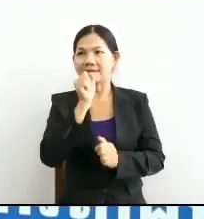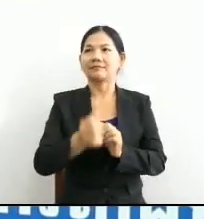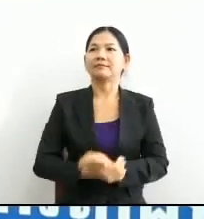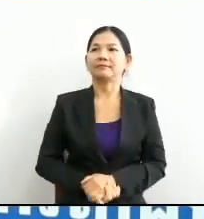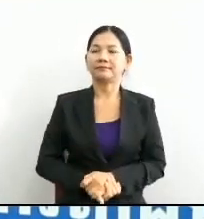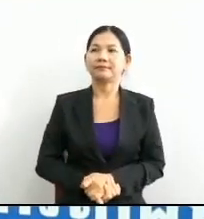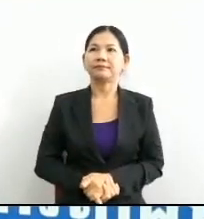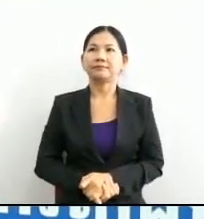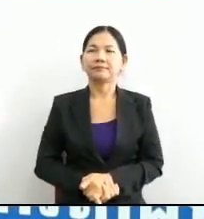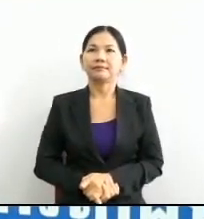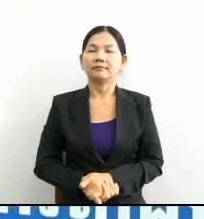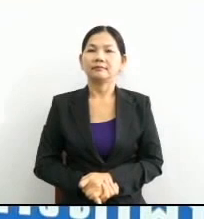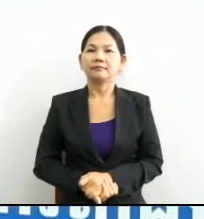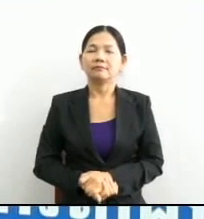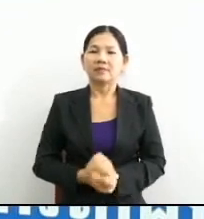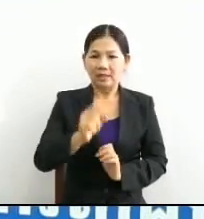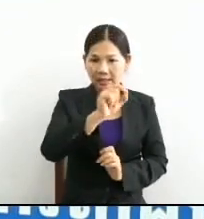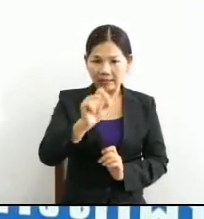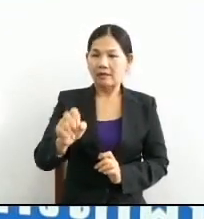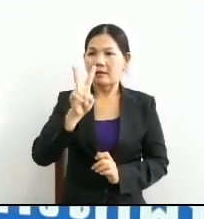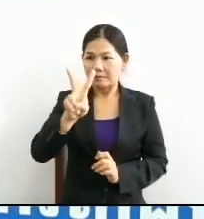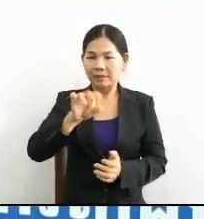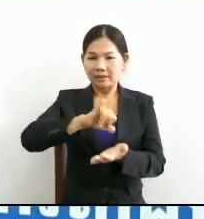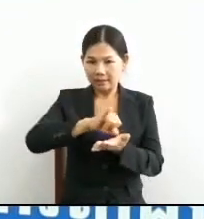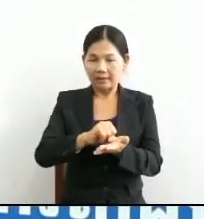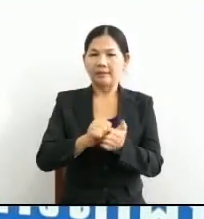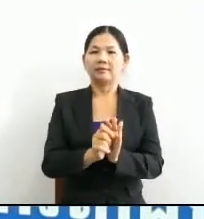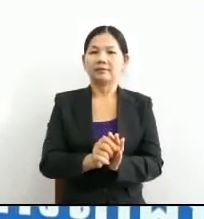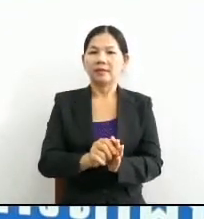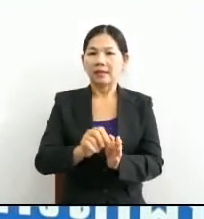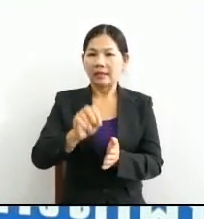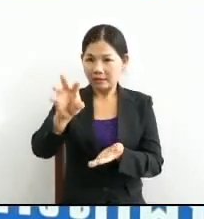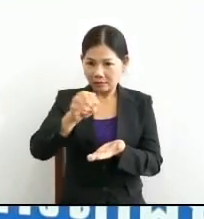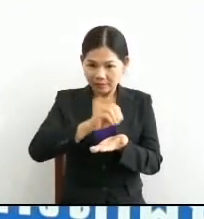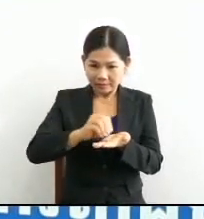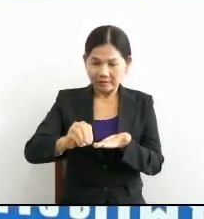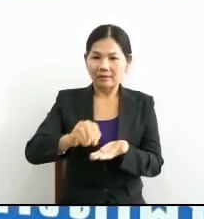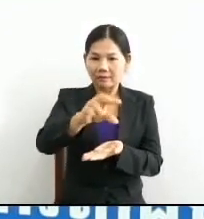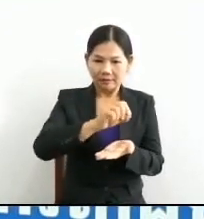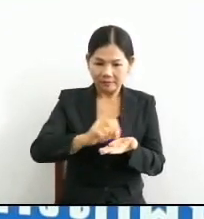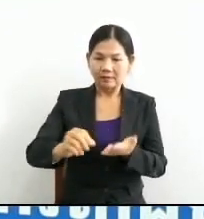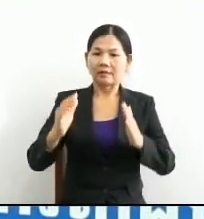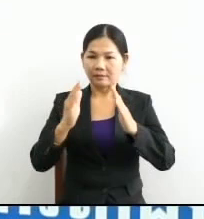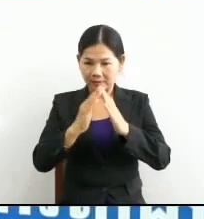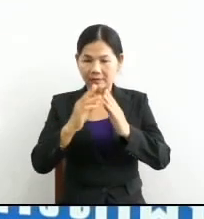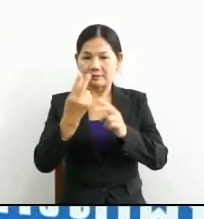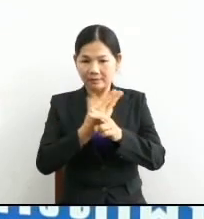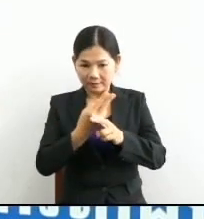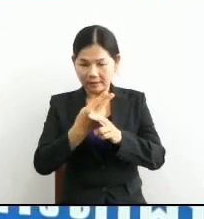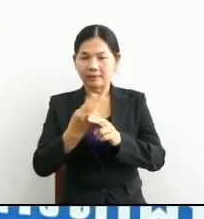cha à lấy con cọp tới pi này pi tê ạp dù tê con nè à trước này cô xong đó thì gặp té